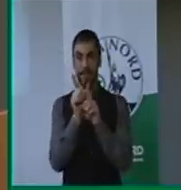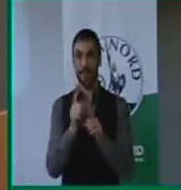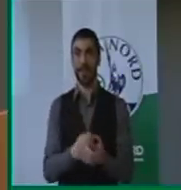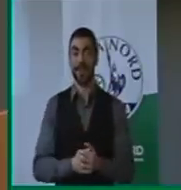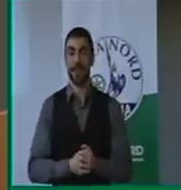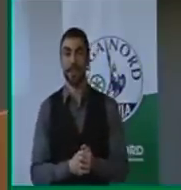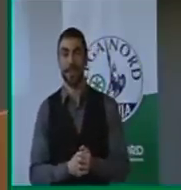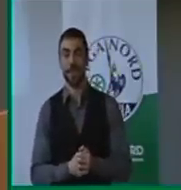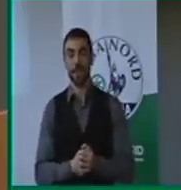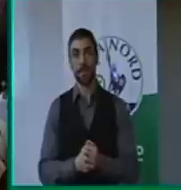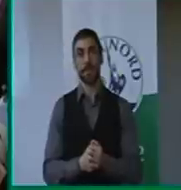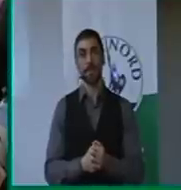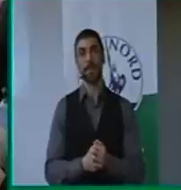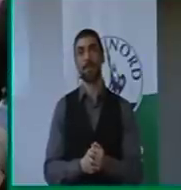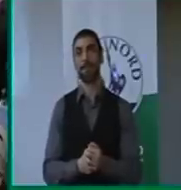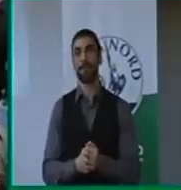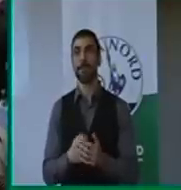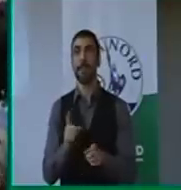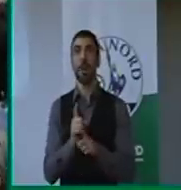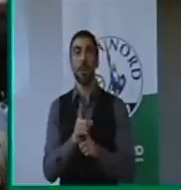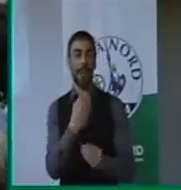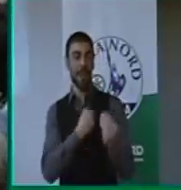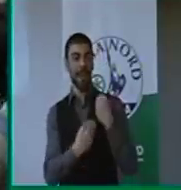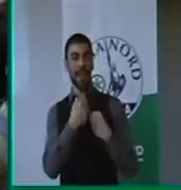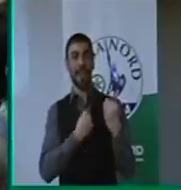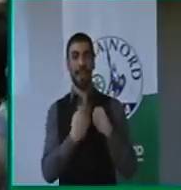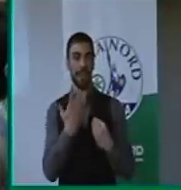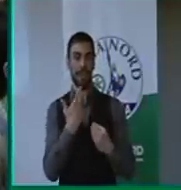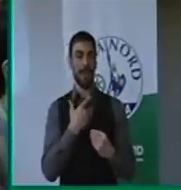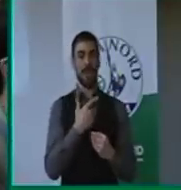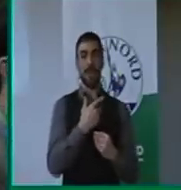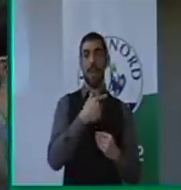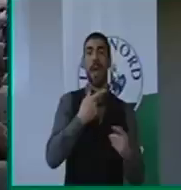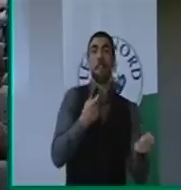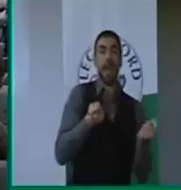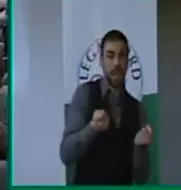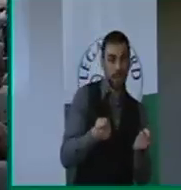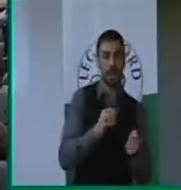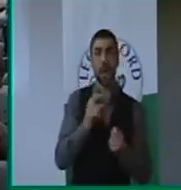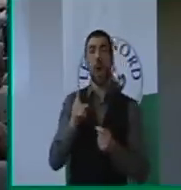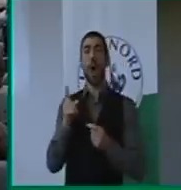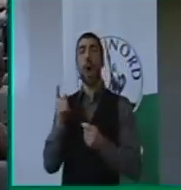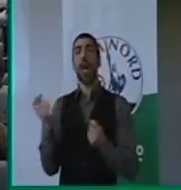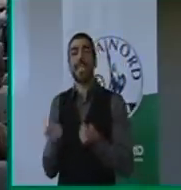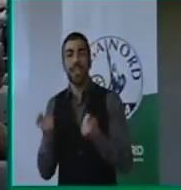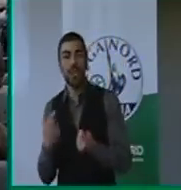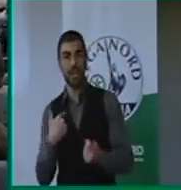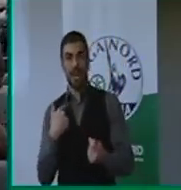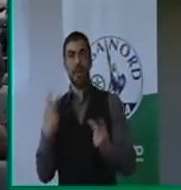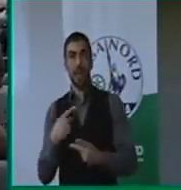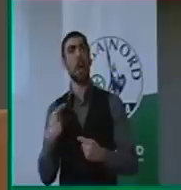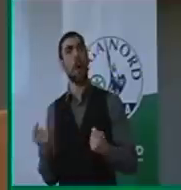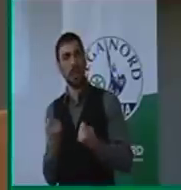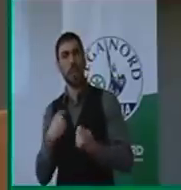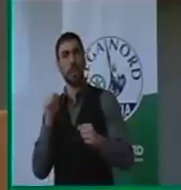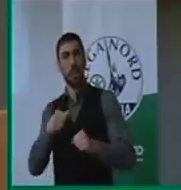nella mia stessa situazione è quella di rispondere a delle richieste che variano da top Management a stagisti io posso fare la stagista a